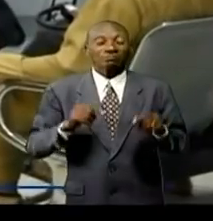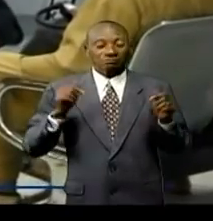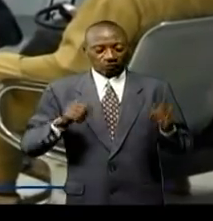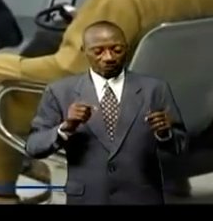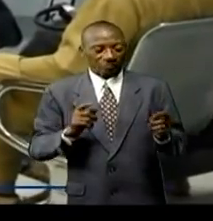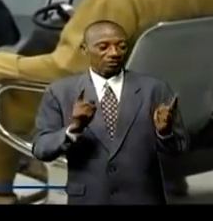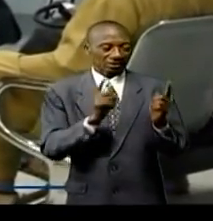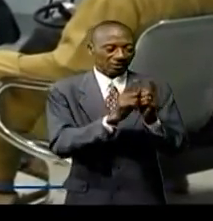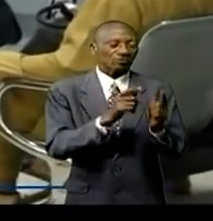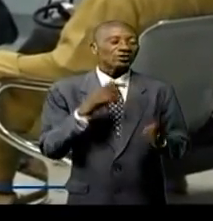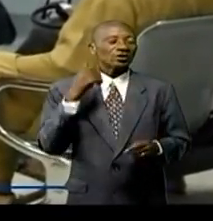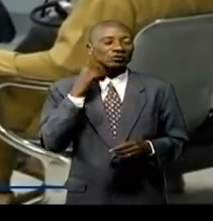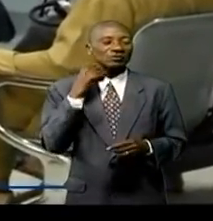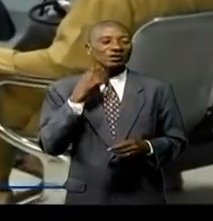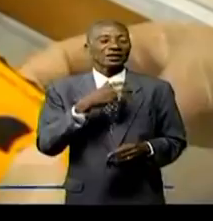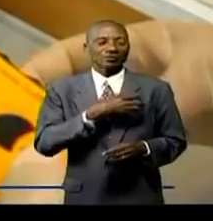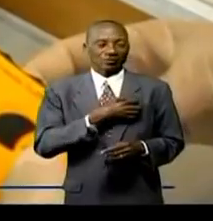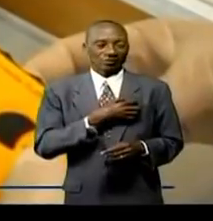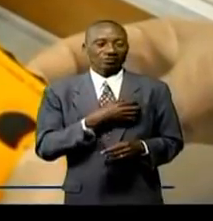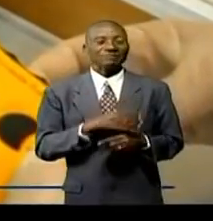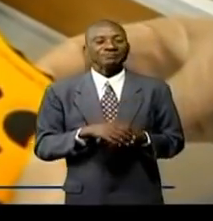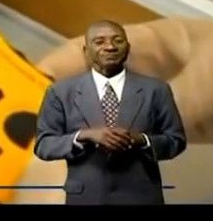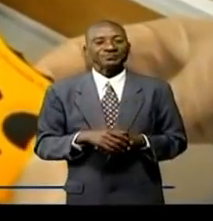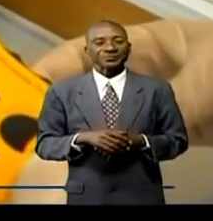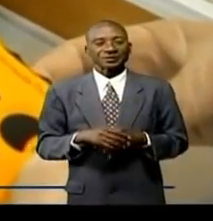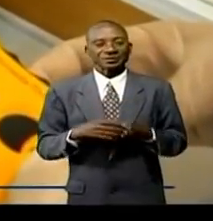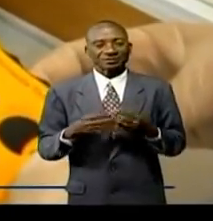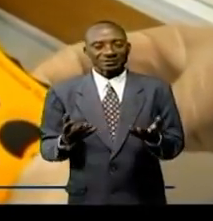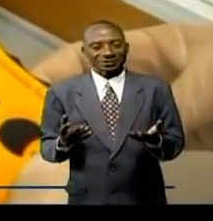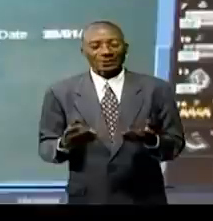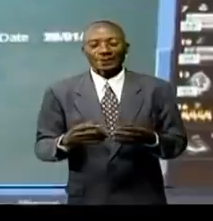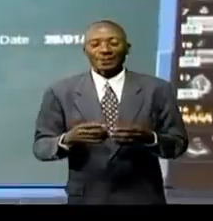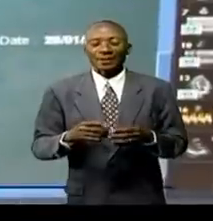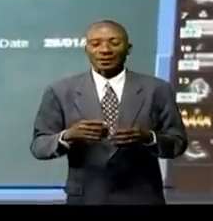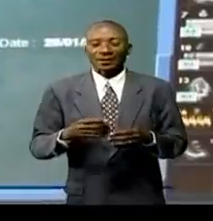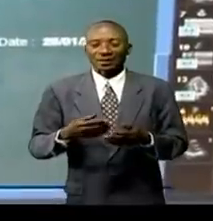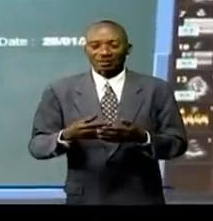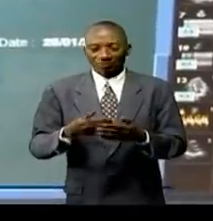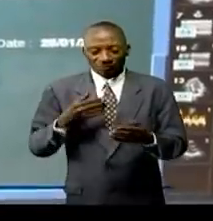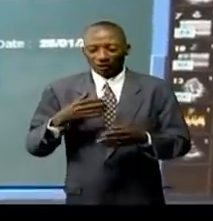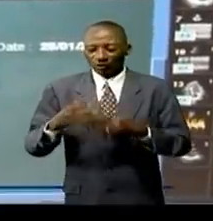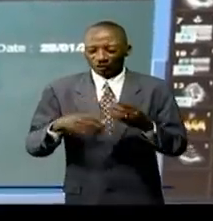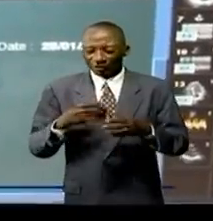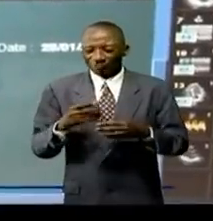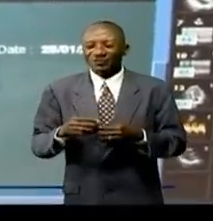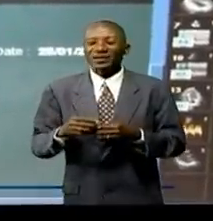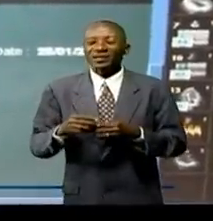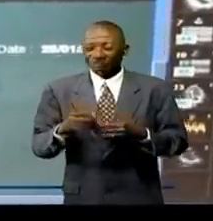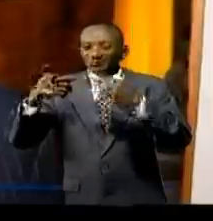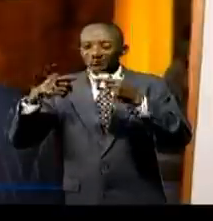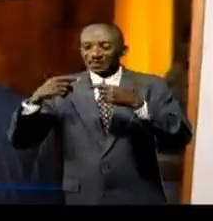Des patients venus de partout après des séances de sensibilisation ont été consultés